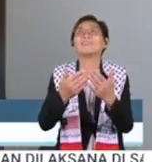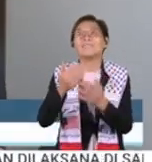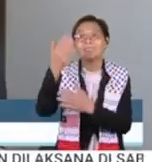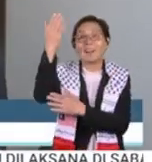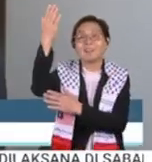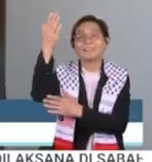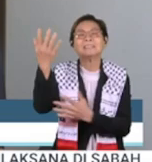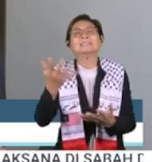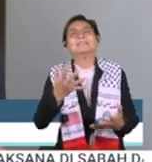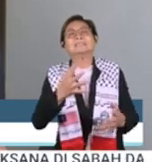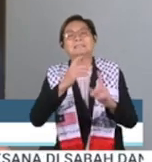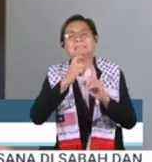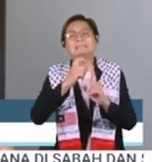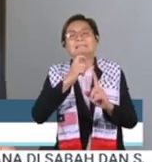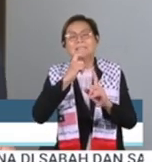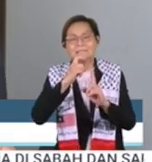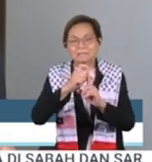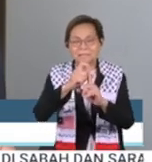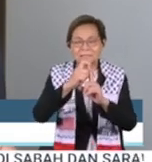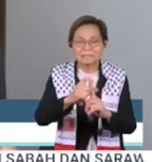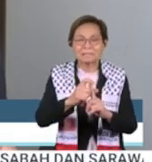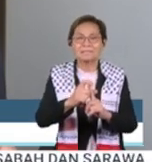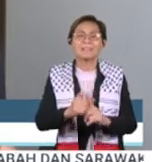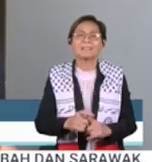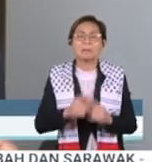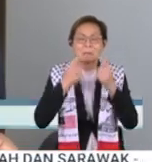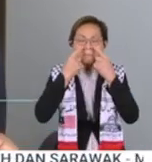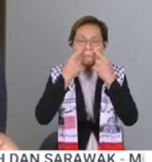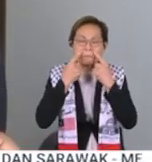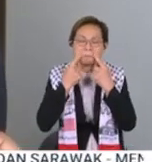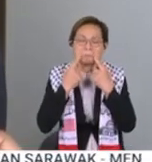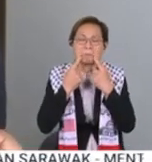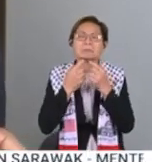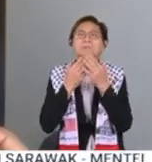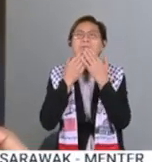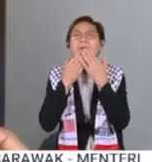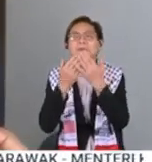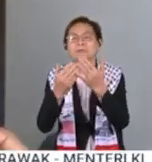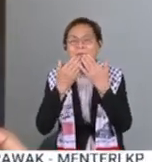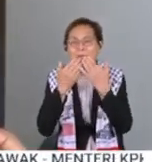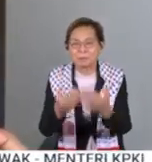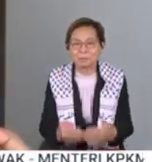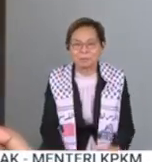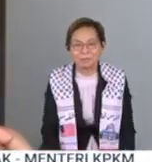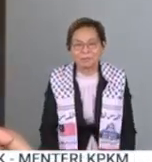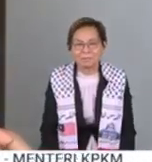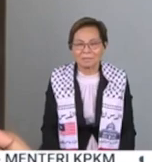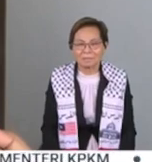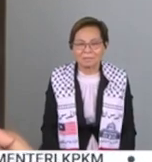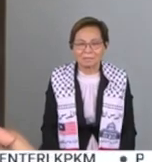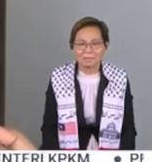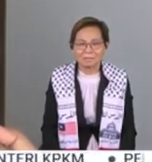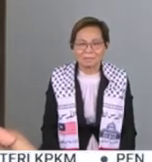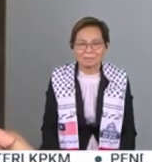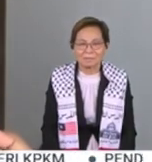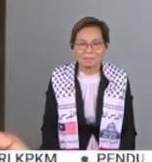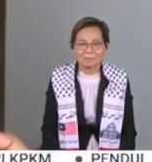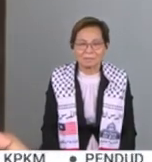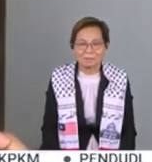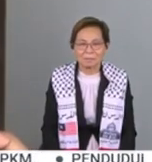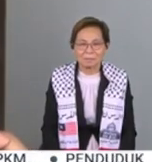Tak terucap kata. Sampai menitik air mata kesyukuran lah orang cakap. Tak apa. Yelah benda